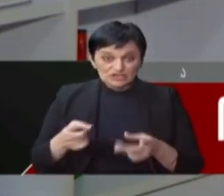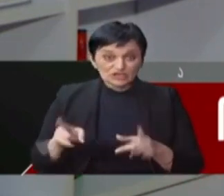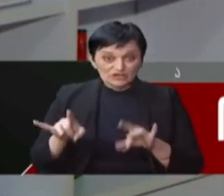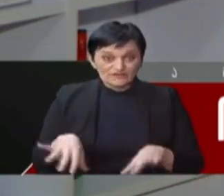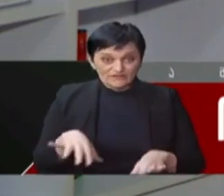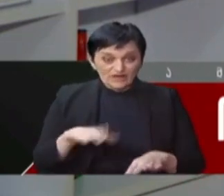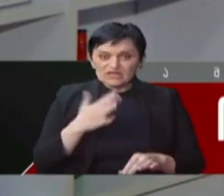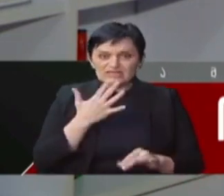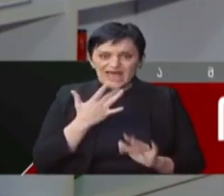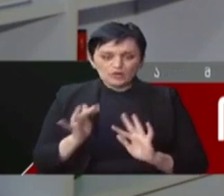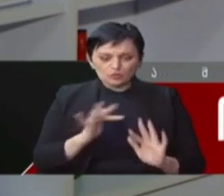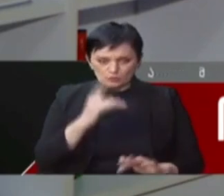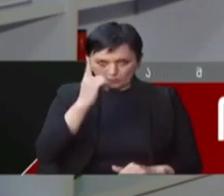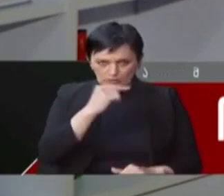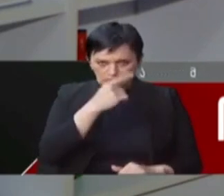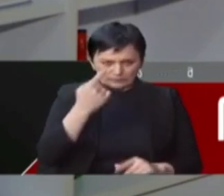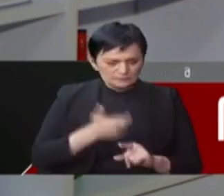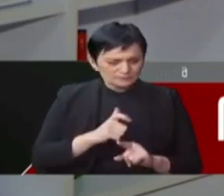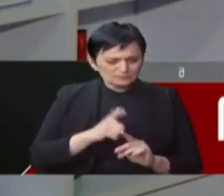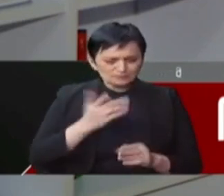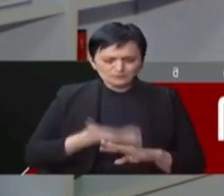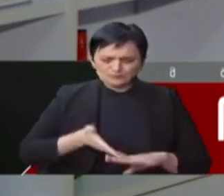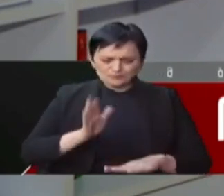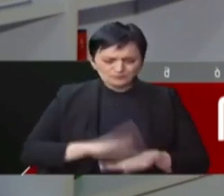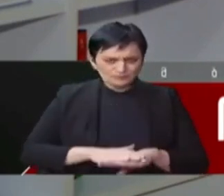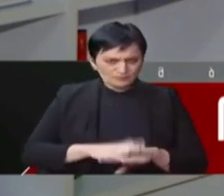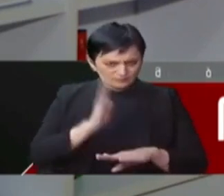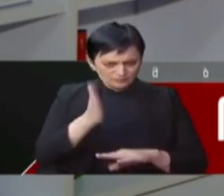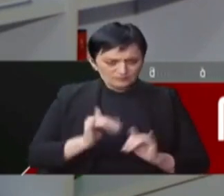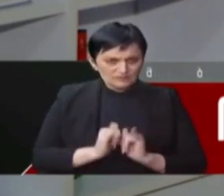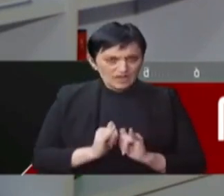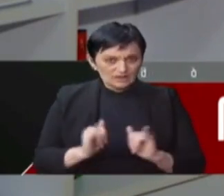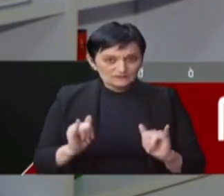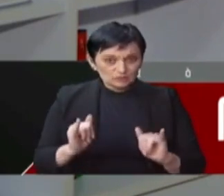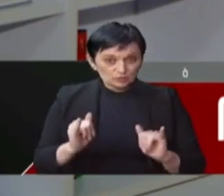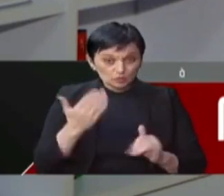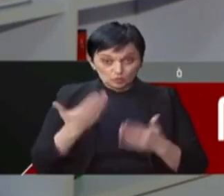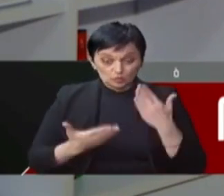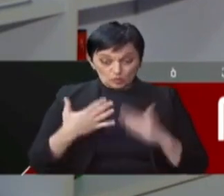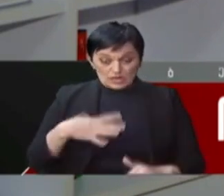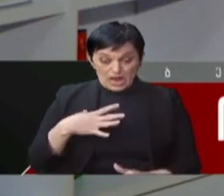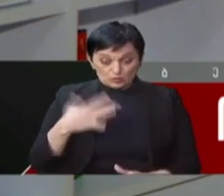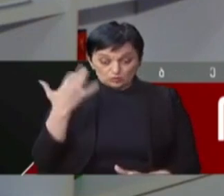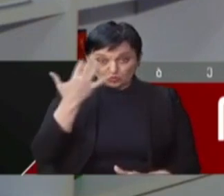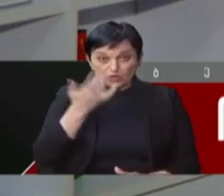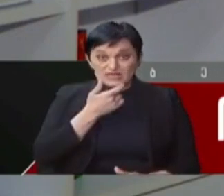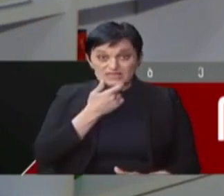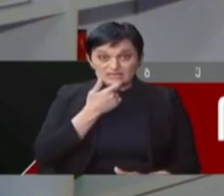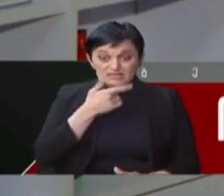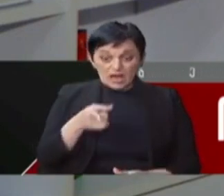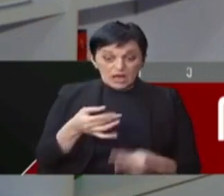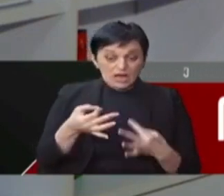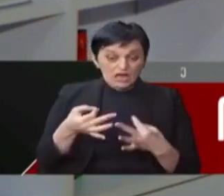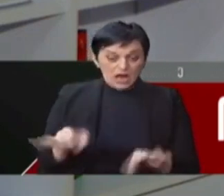მაშინ ნაციონალური მოძრაობის ბედი ძალიან ძიმედ წარმომიდგენია, რომ განვითარდება. ოღონ თუ ქართული ოცნება მიხეილ სააკაშვილს